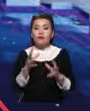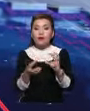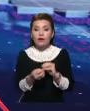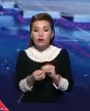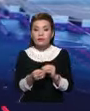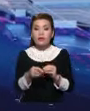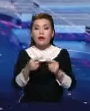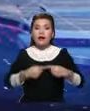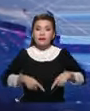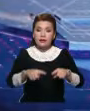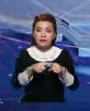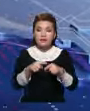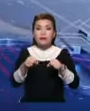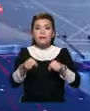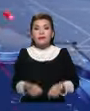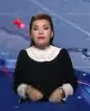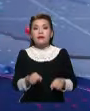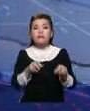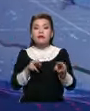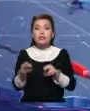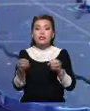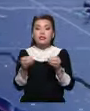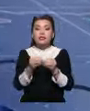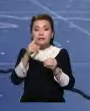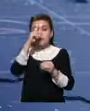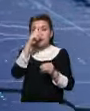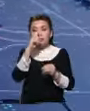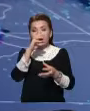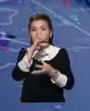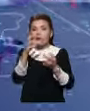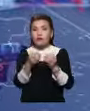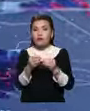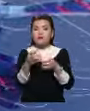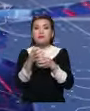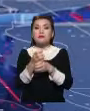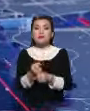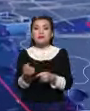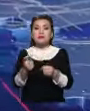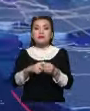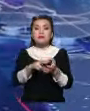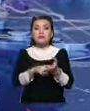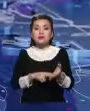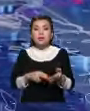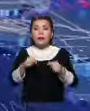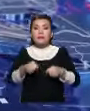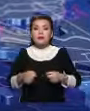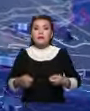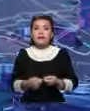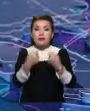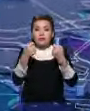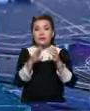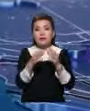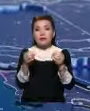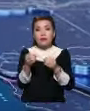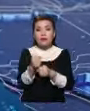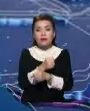принимаемых организационных и правовых мер по итогам 10 месяцев этого года наблюдается снижение регистрации сообщений о правонарушениях в сфере